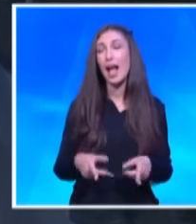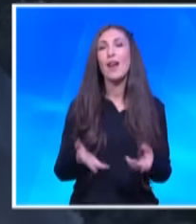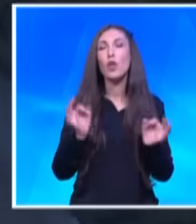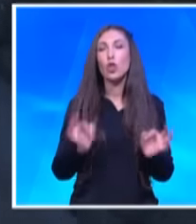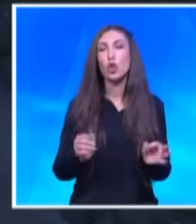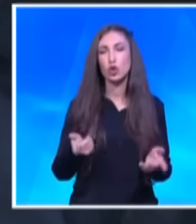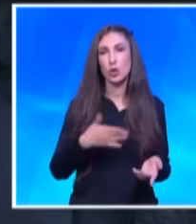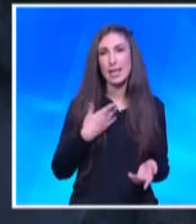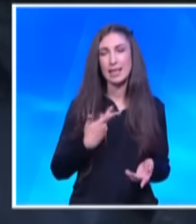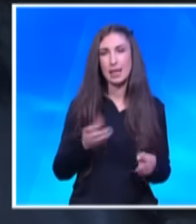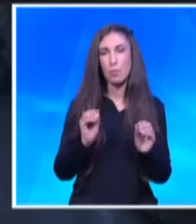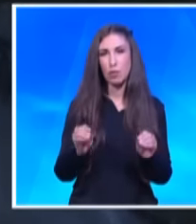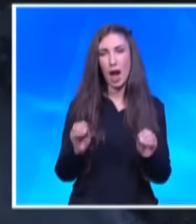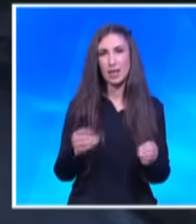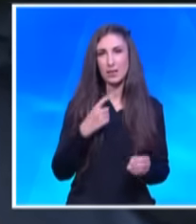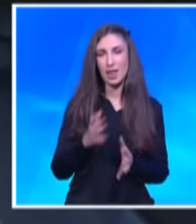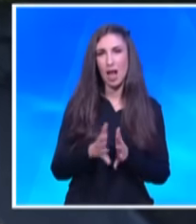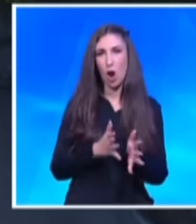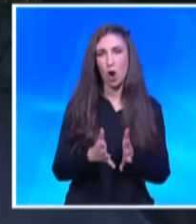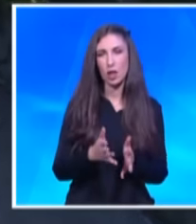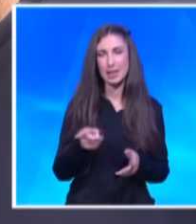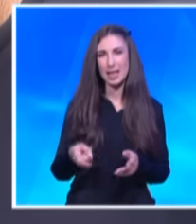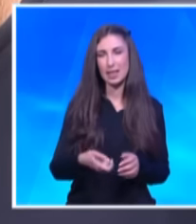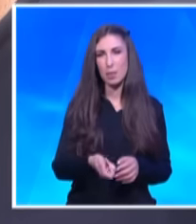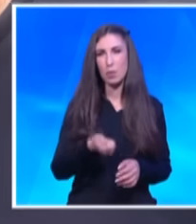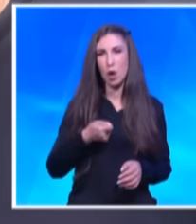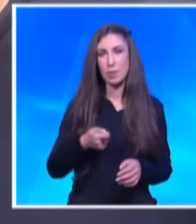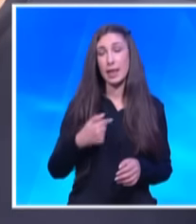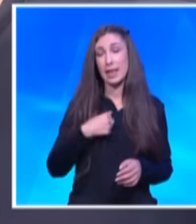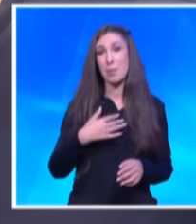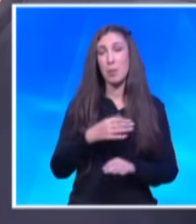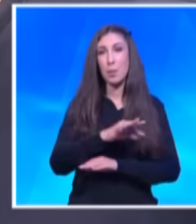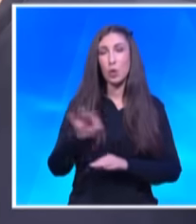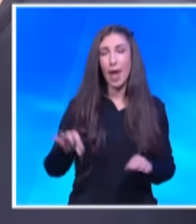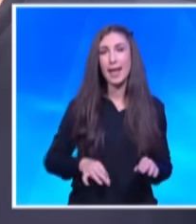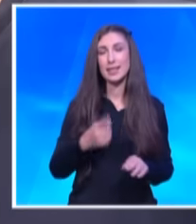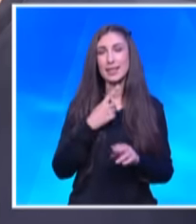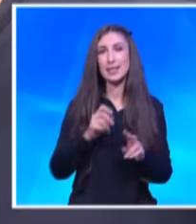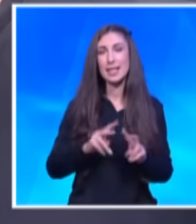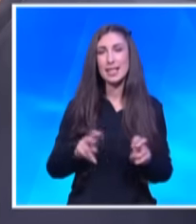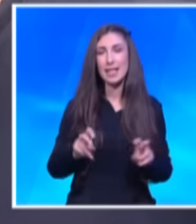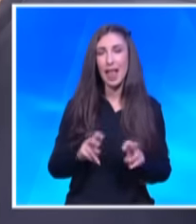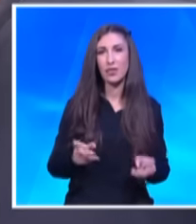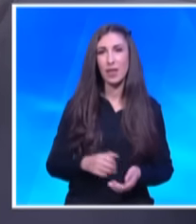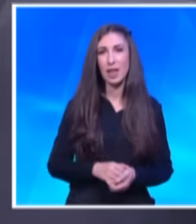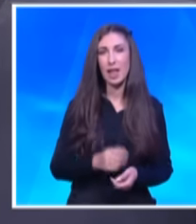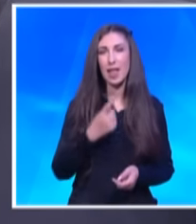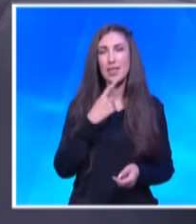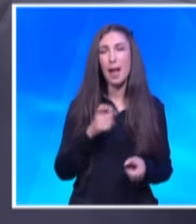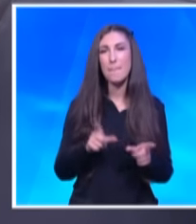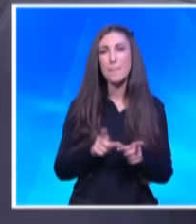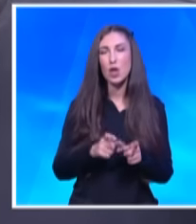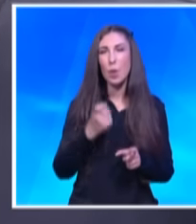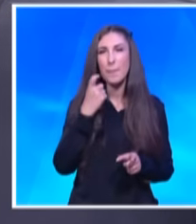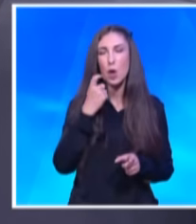искате да се покаже на хората с тези проби? Ние имаме проект за изследване на микробиологични